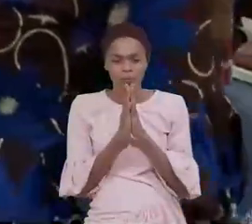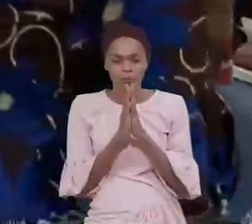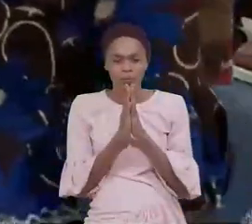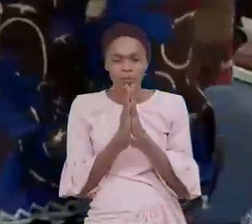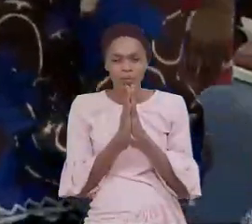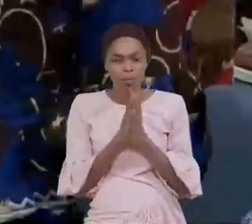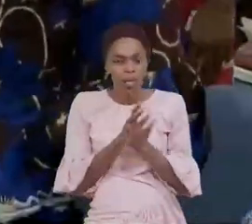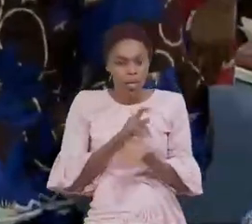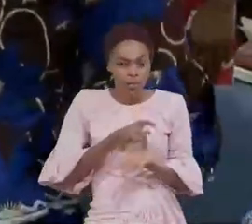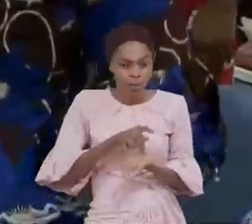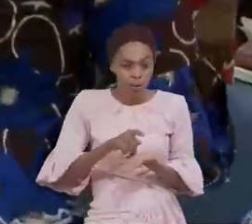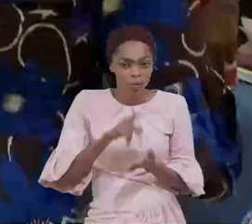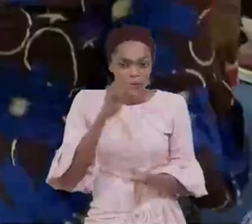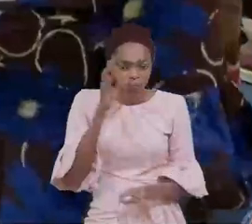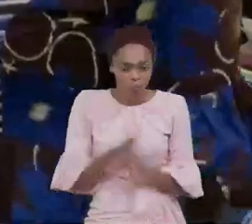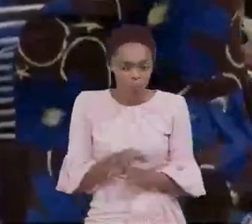Une foi pure.